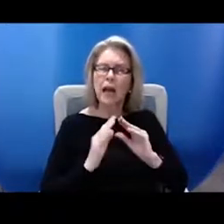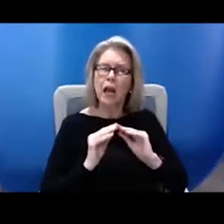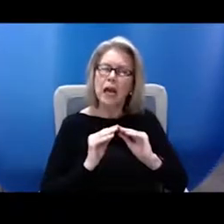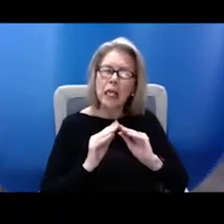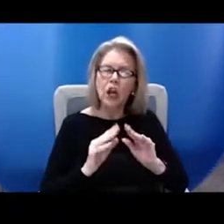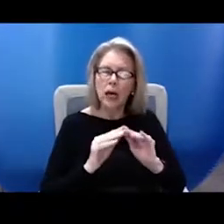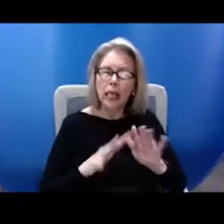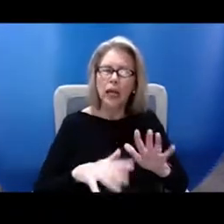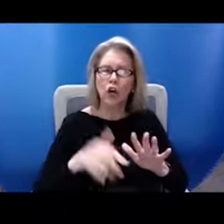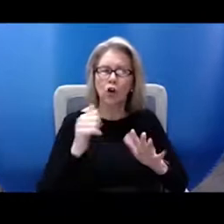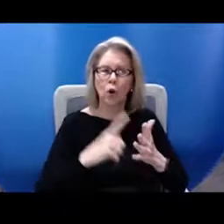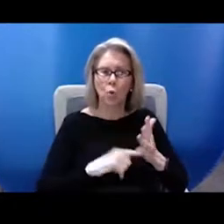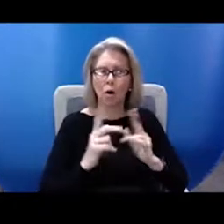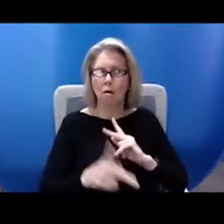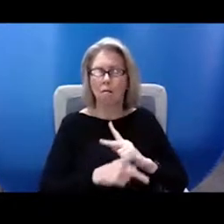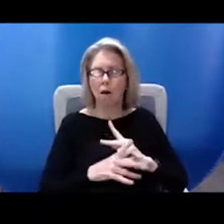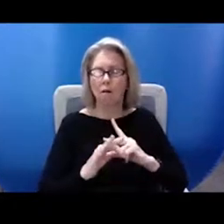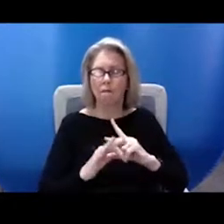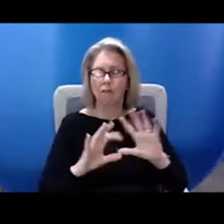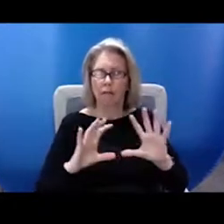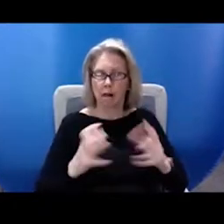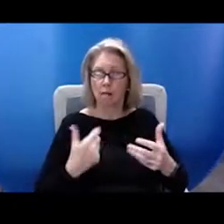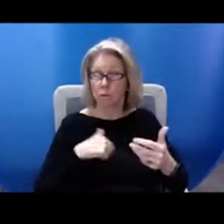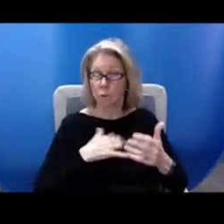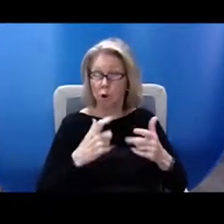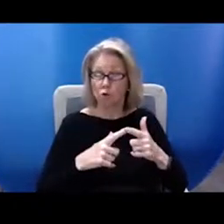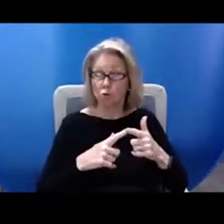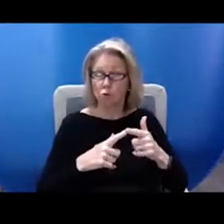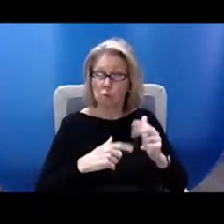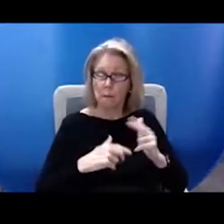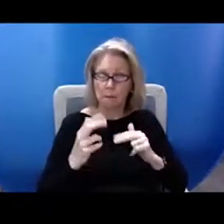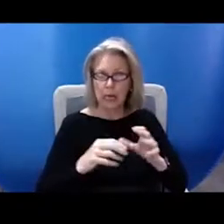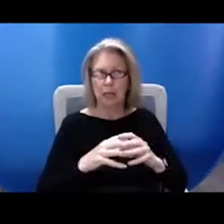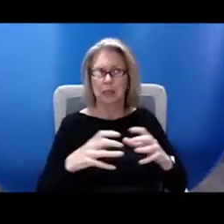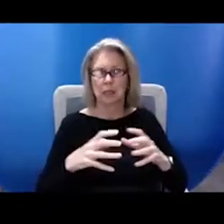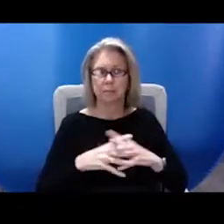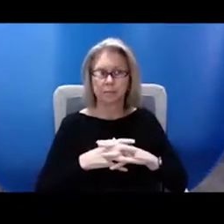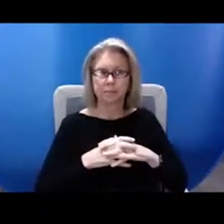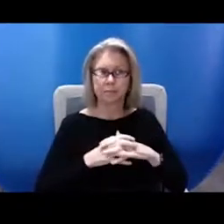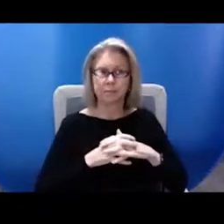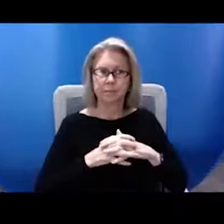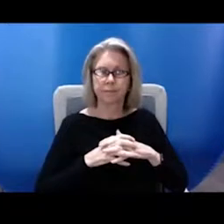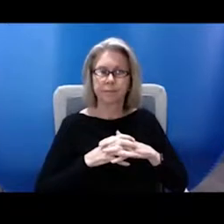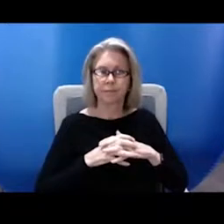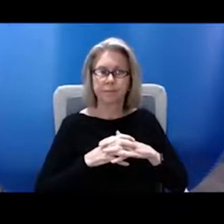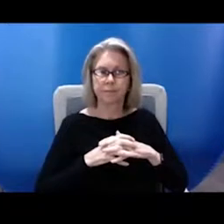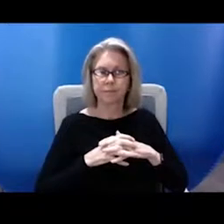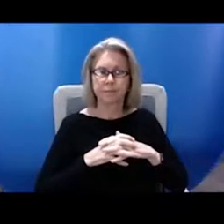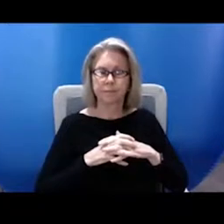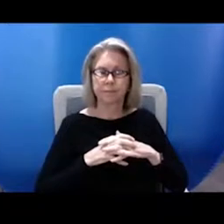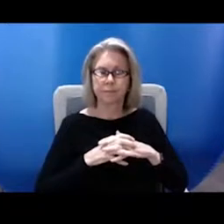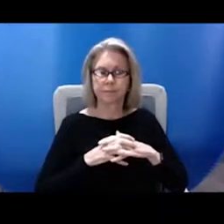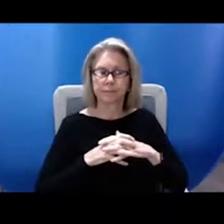jelas kolektif macam apa yang kami maksud, saya